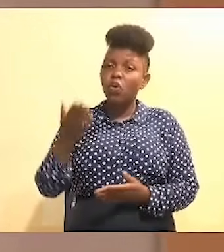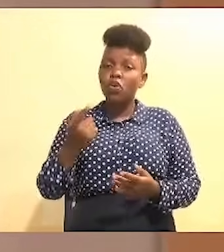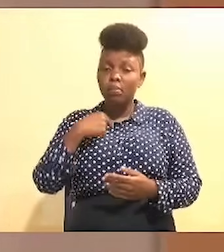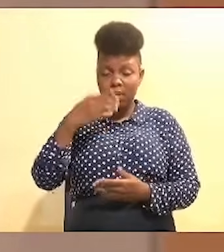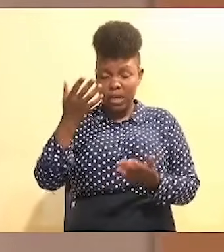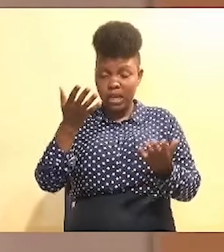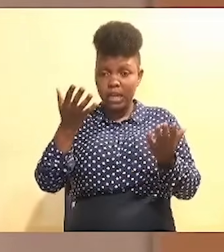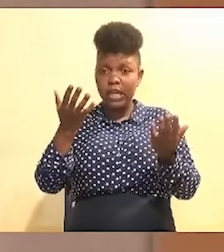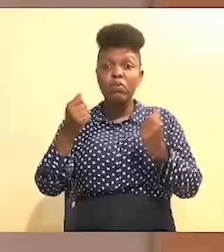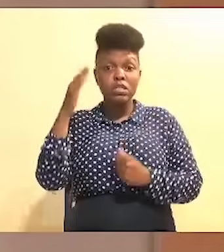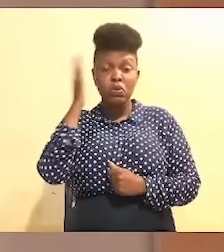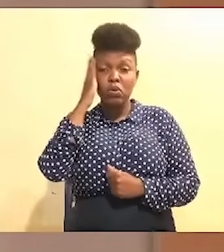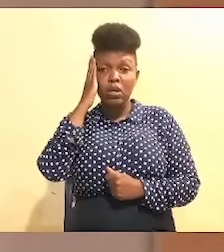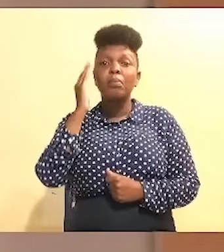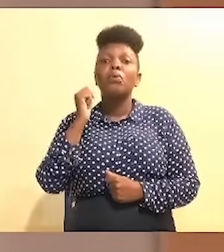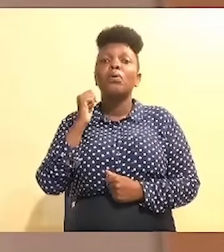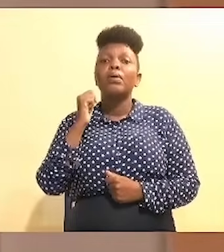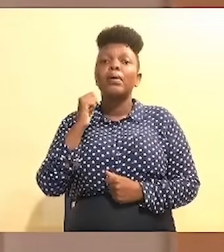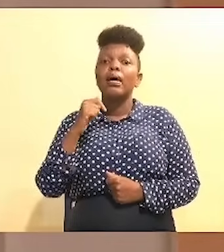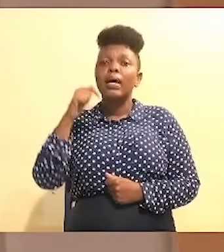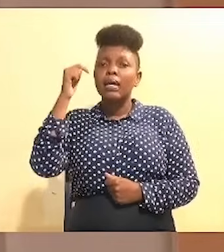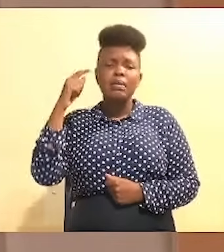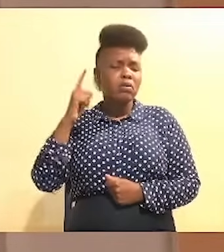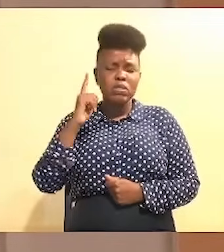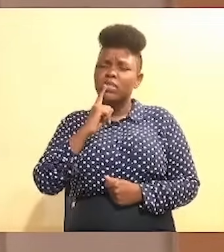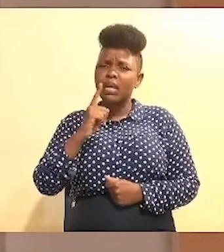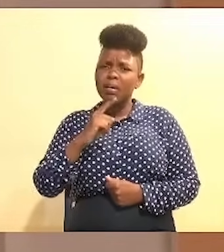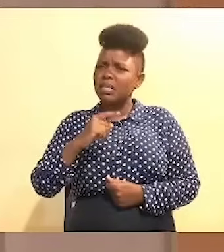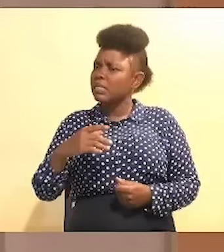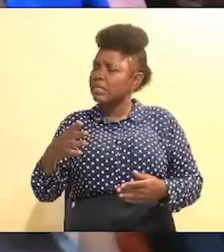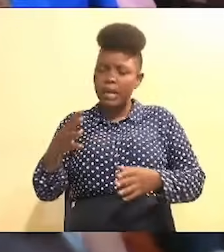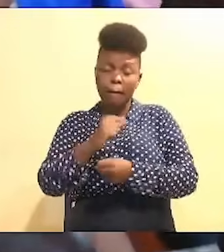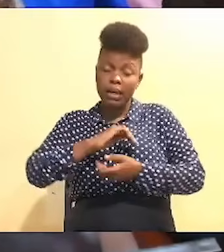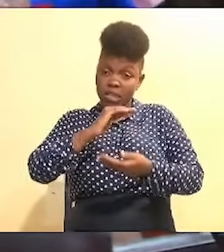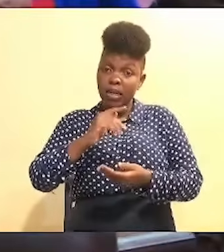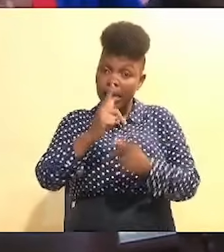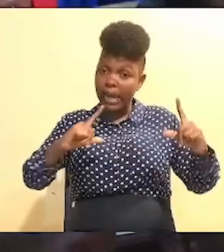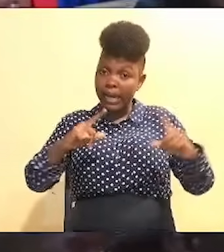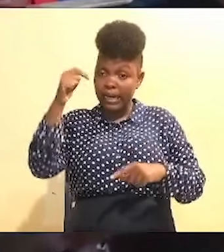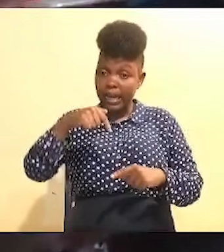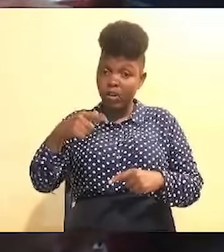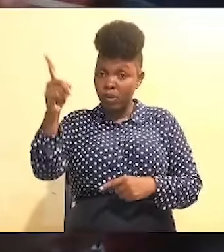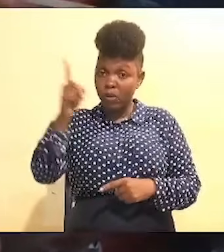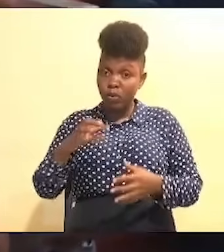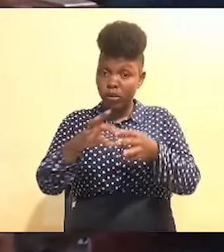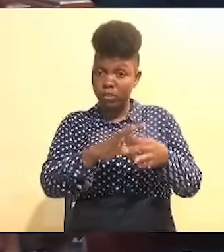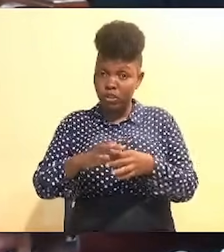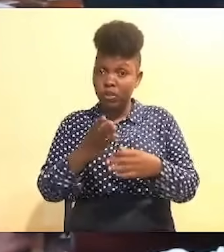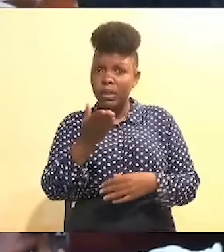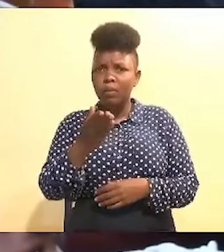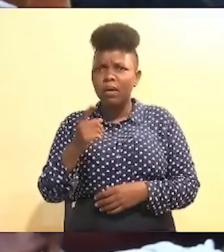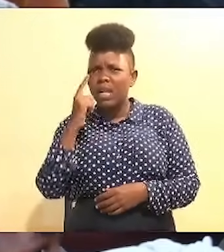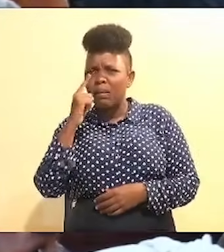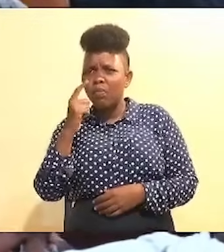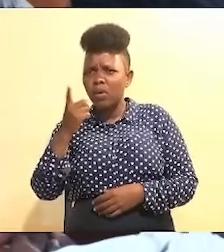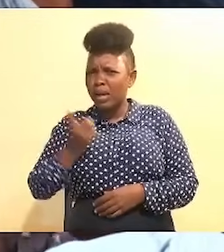mimi sikupata zawadi, lakini leo pia nimefika kushiriki nanyi katika ibada. Hebu nyosha mkono, nimemwona dada yangu mmoja pale.